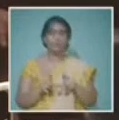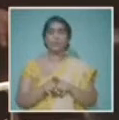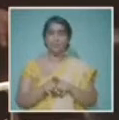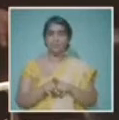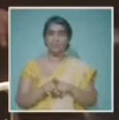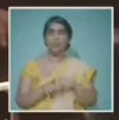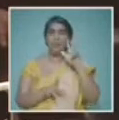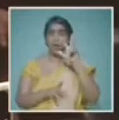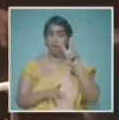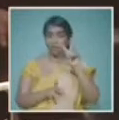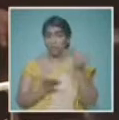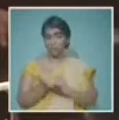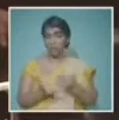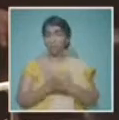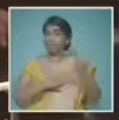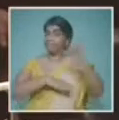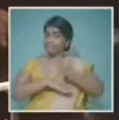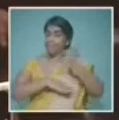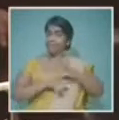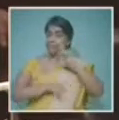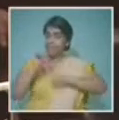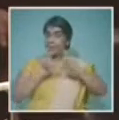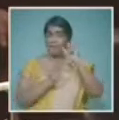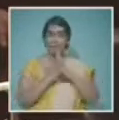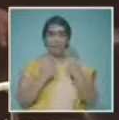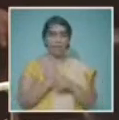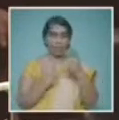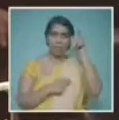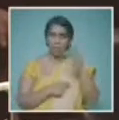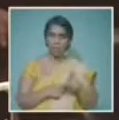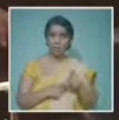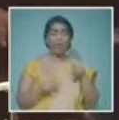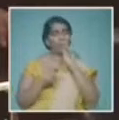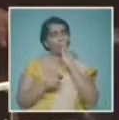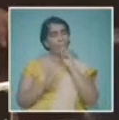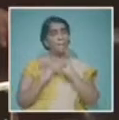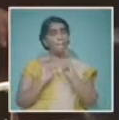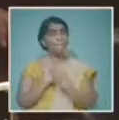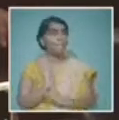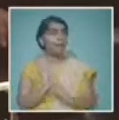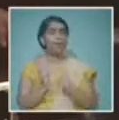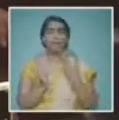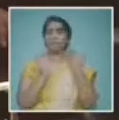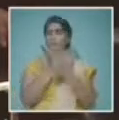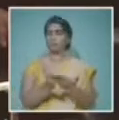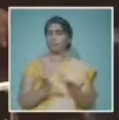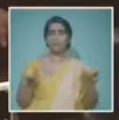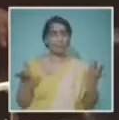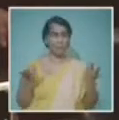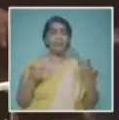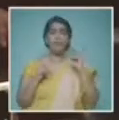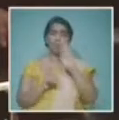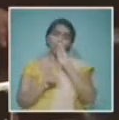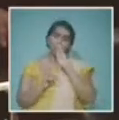කතානායකතුමනි 80 දෙවතාවක් මුලසුන දරලා ව්‍යවස්ථාවක් හදාගන්න බැරි වෙච්ච කෙනා අඩුම තරමේ කෙටුම් පතක්වත් එතුමාට ඉදිරිපත් කරගන්න බැරුව. එතුමා